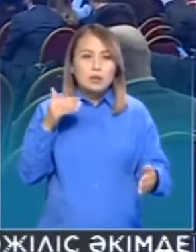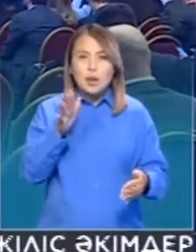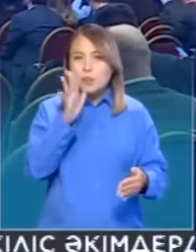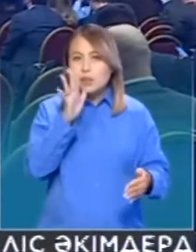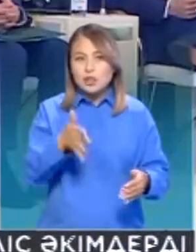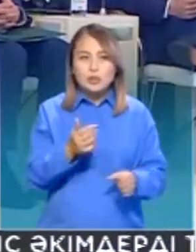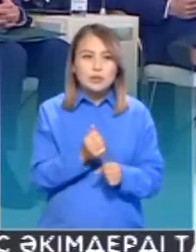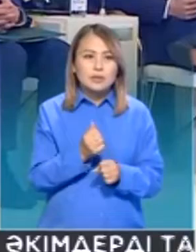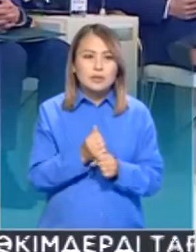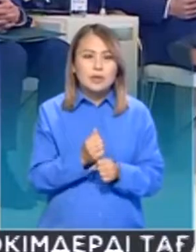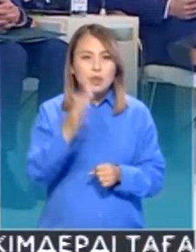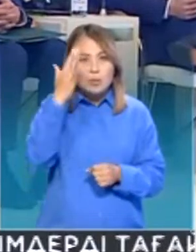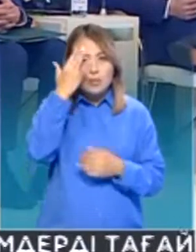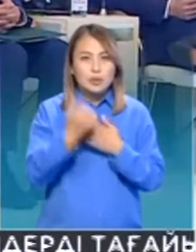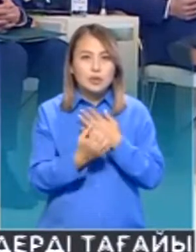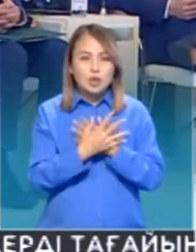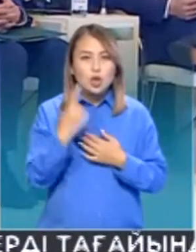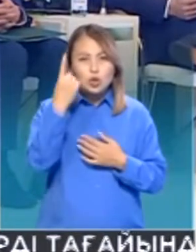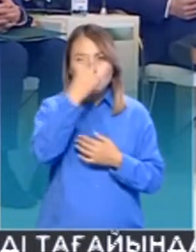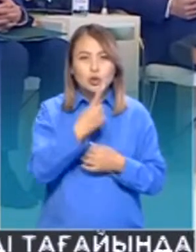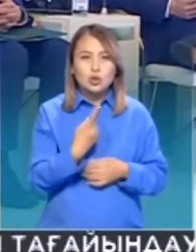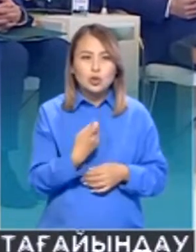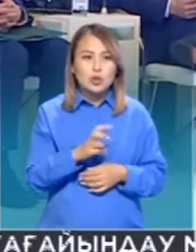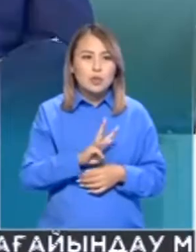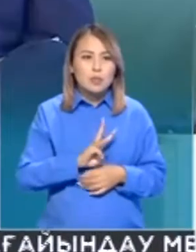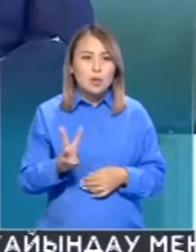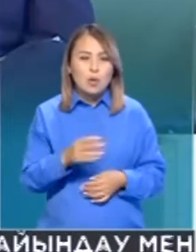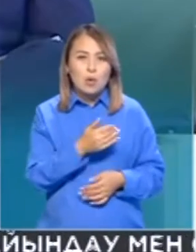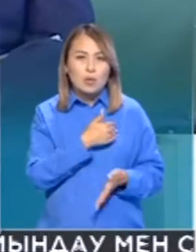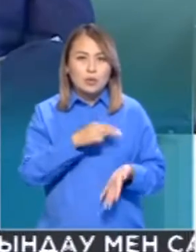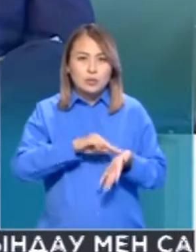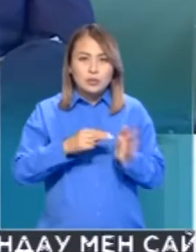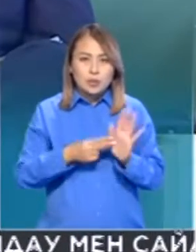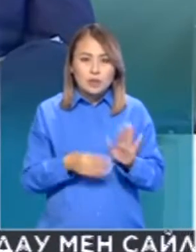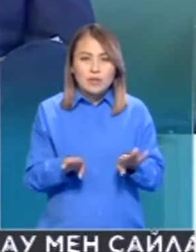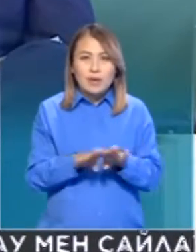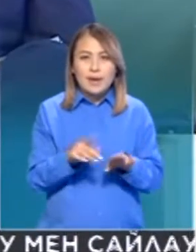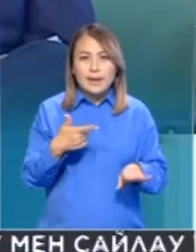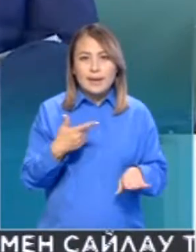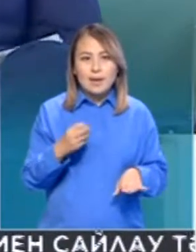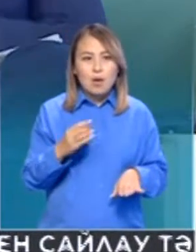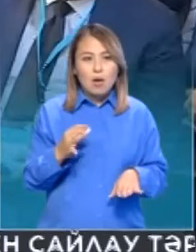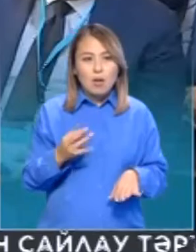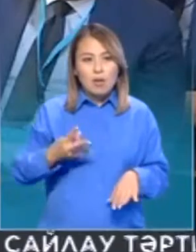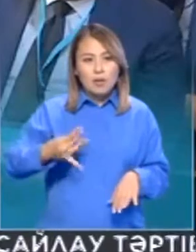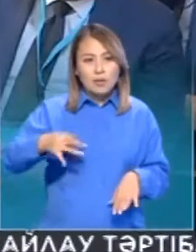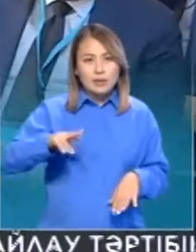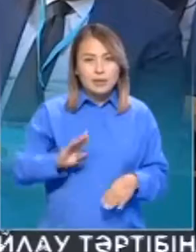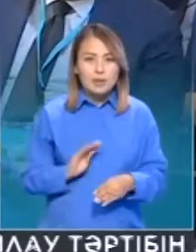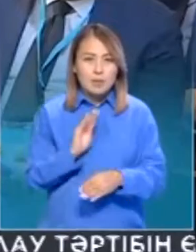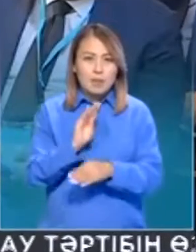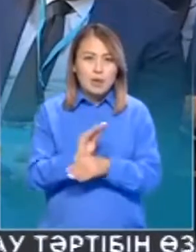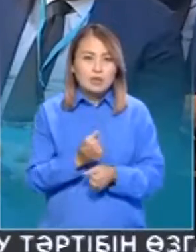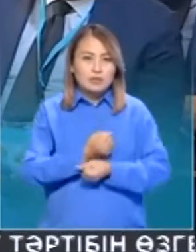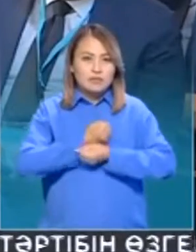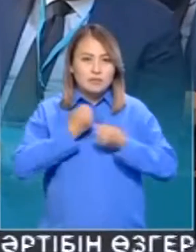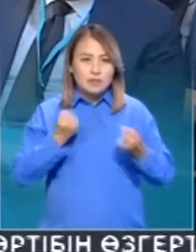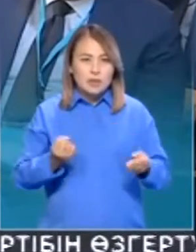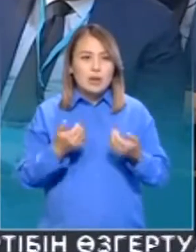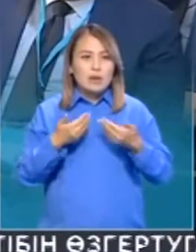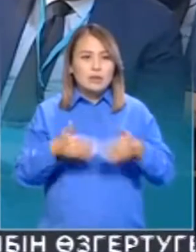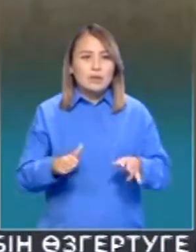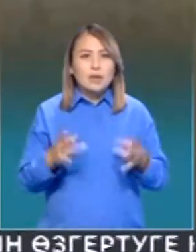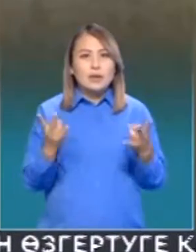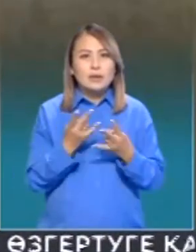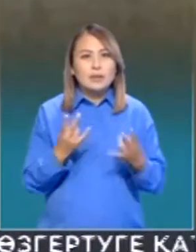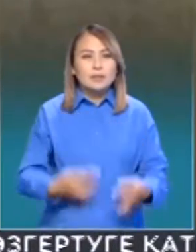жылдың шамасында мұнай өндірісін жылына 100 миллион тоннадан асыруды көздеп отыр. Ол үшін геологиялық барлауды күшейтіп, жаңа кен орындарын табу керек дейді